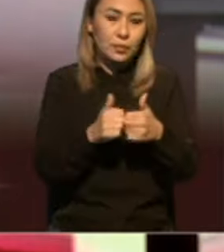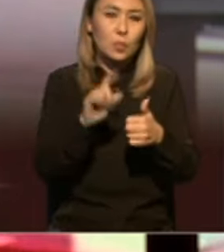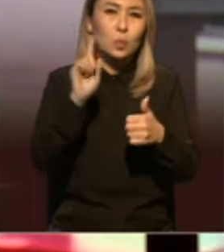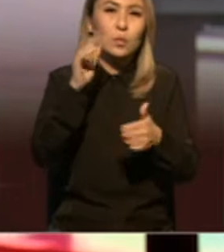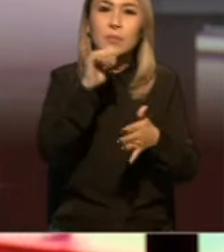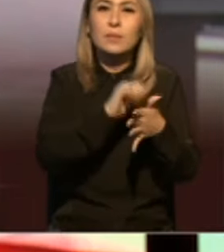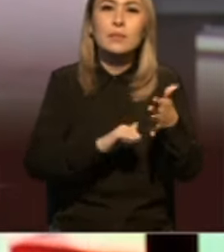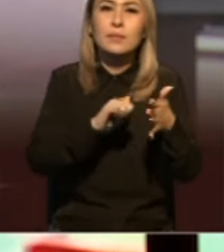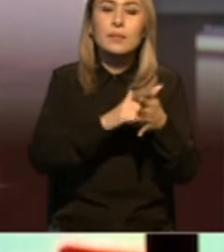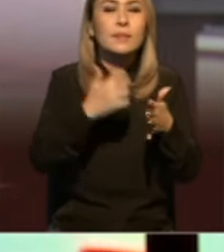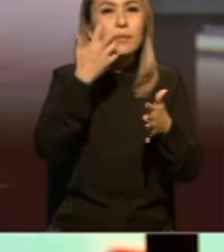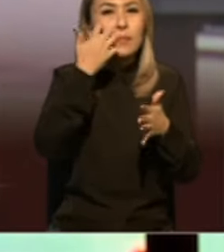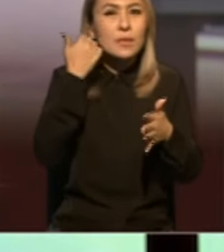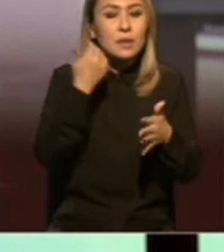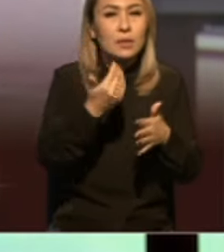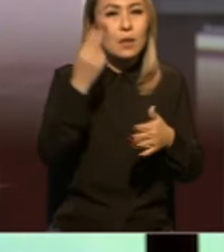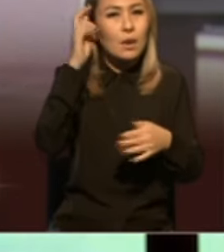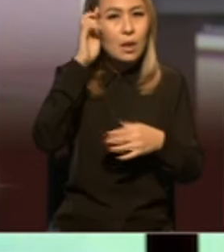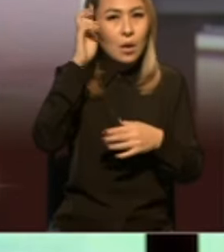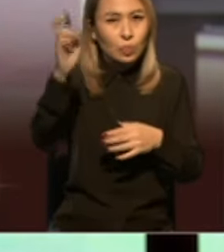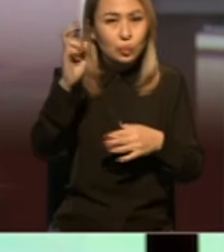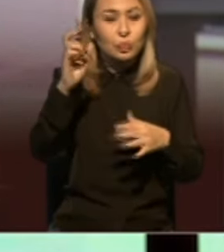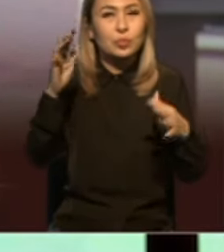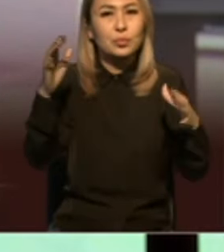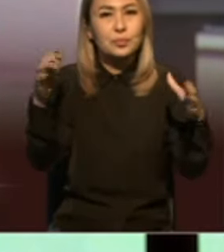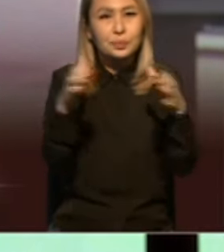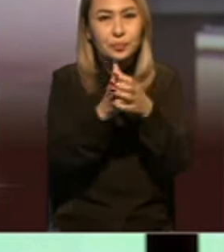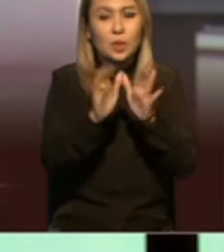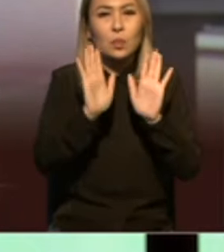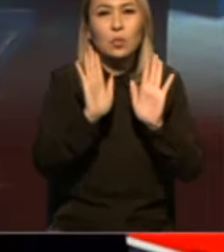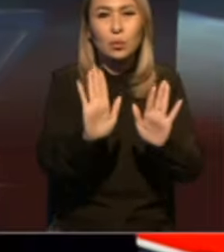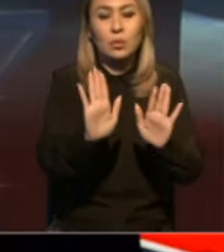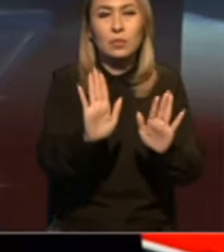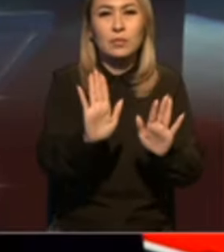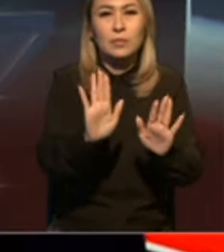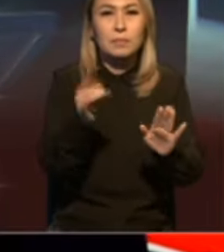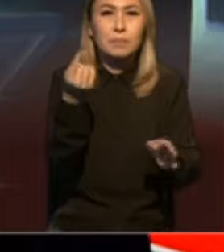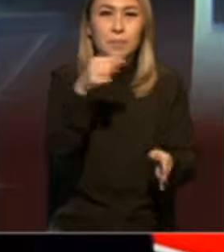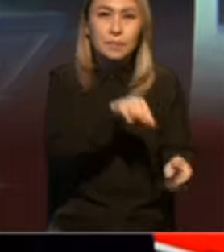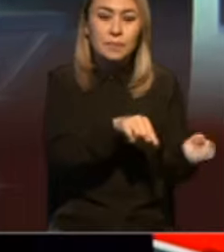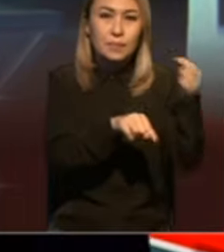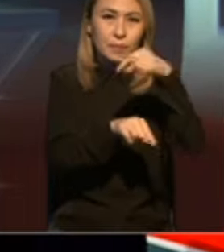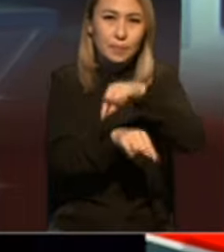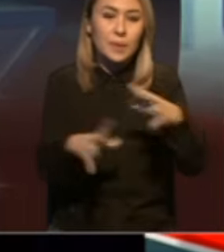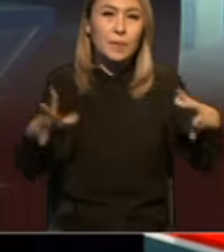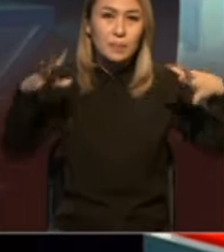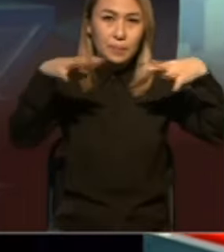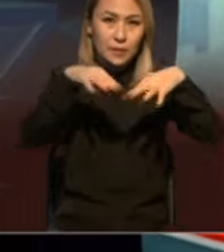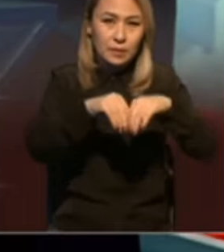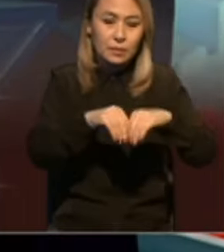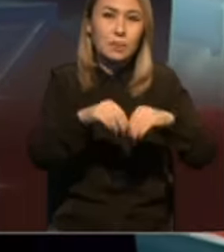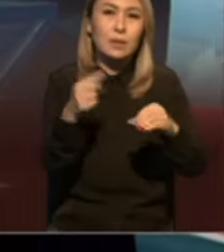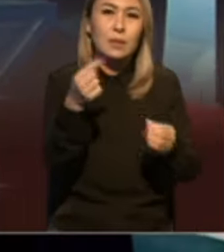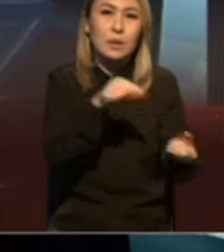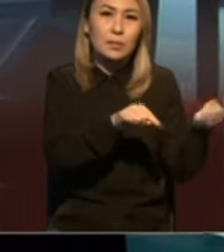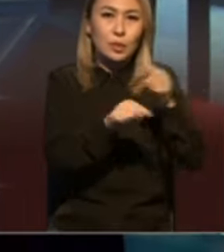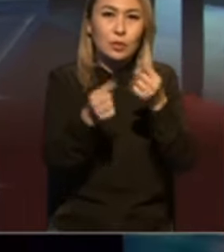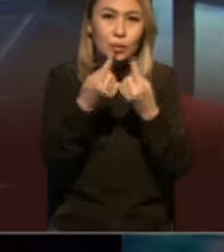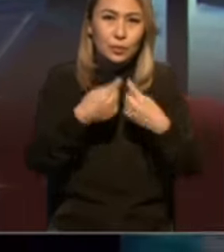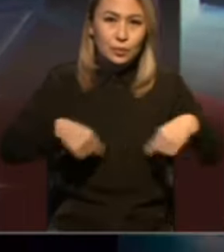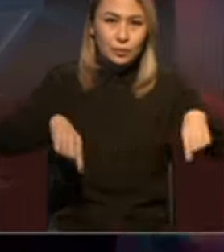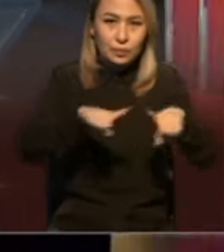осының арқасында біз осы елдегі мекендеген елді мекендер тек қана осы бір-біріменен бірлесіп, бір-біріменен ұйым құрып,